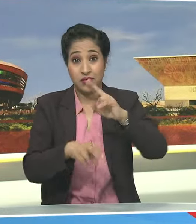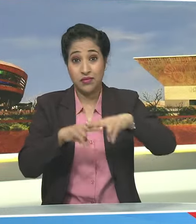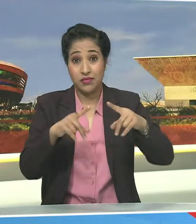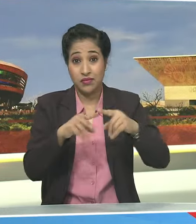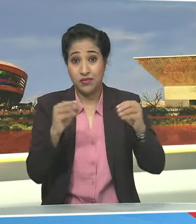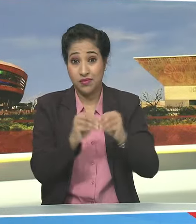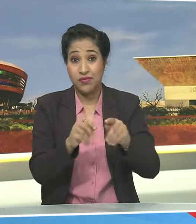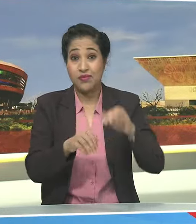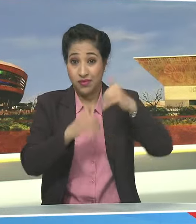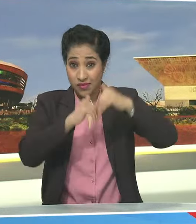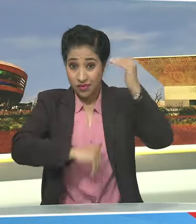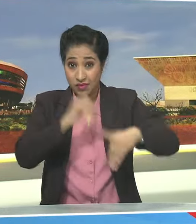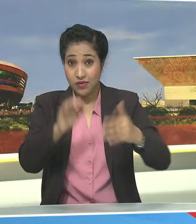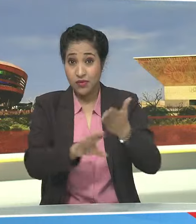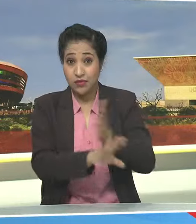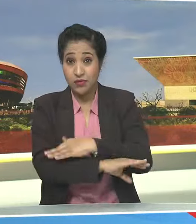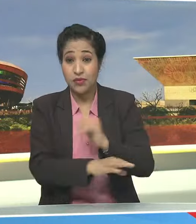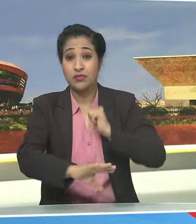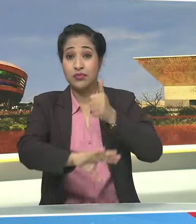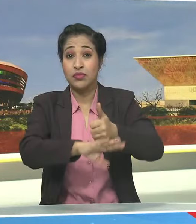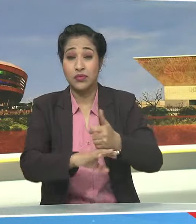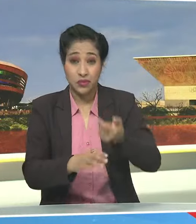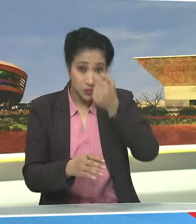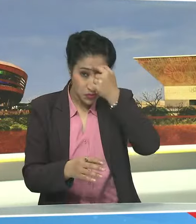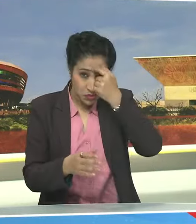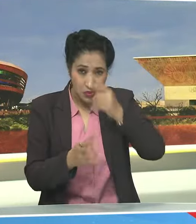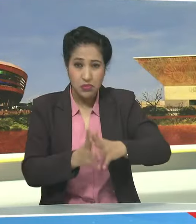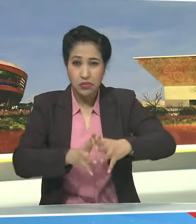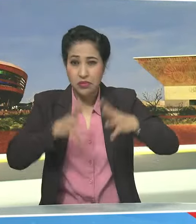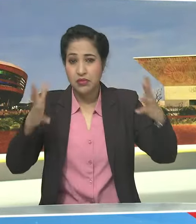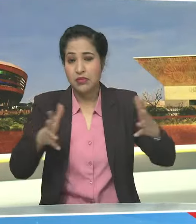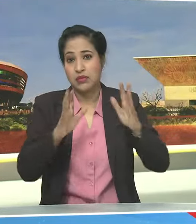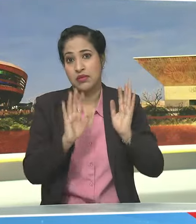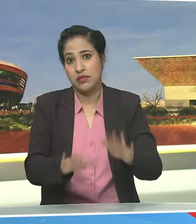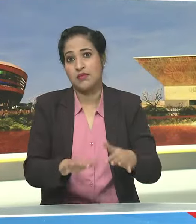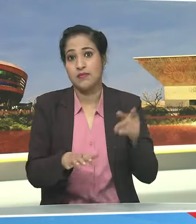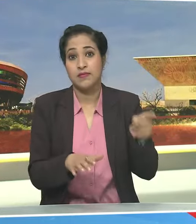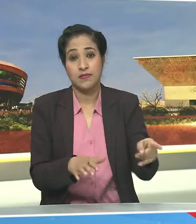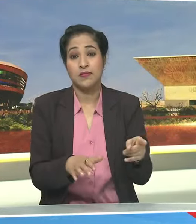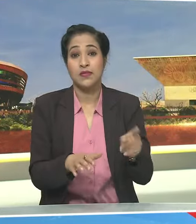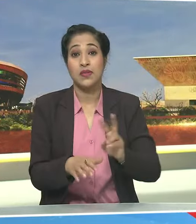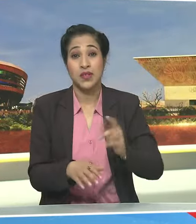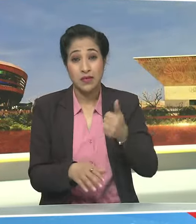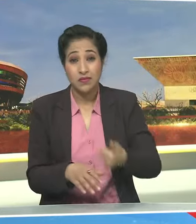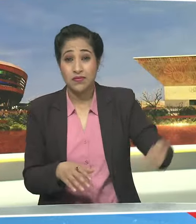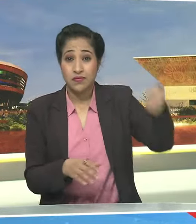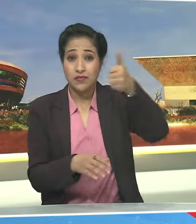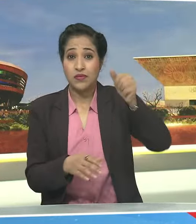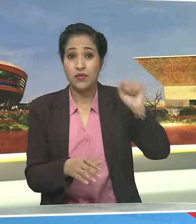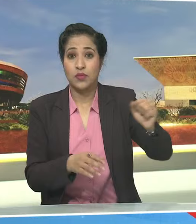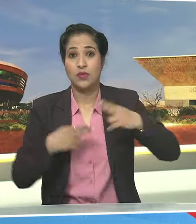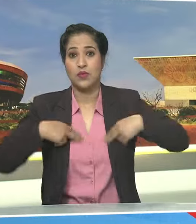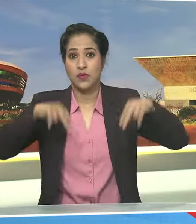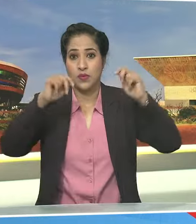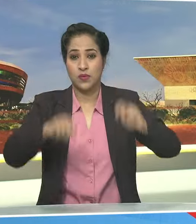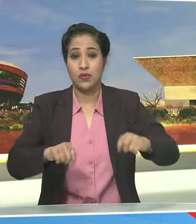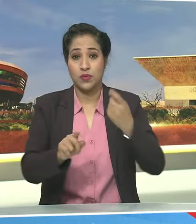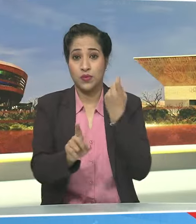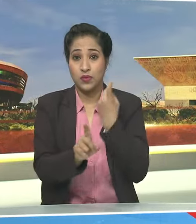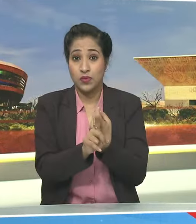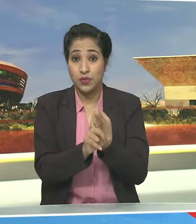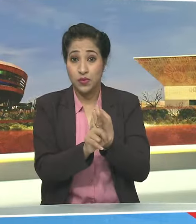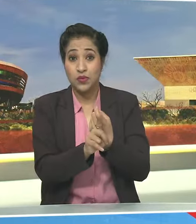के संकटग्रस्त संस्थापक की परेशानियां बढ़ गई है वरिष्ठ सिविल न्यायाधीश